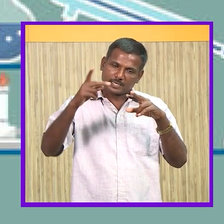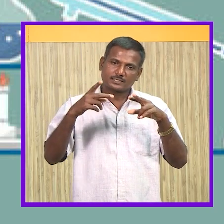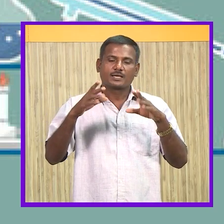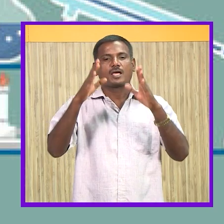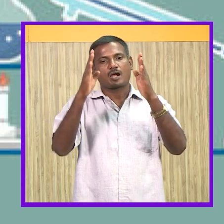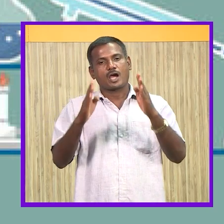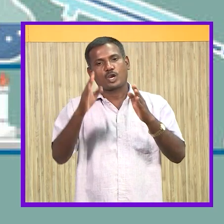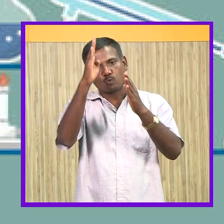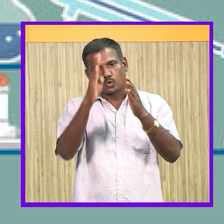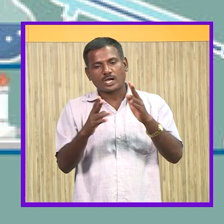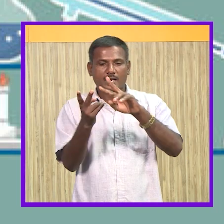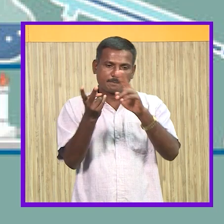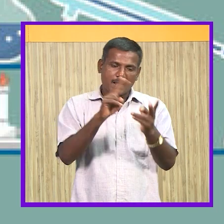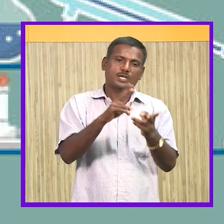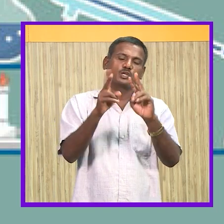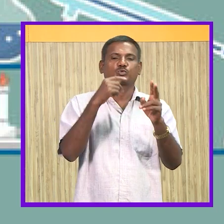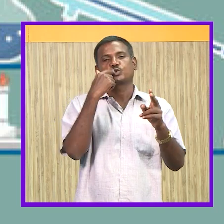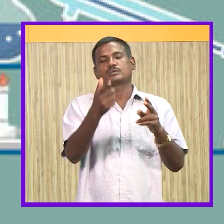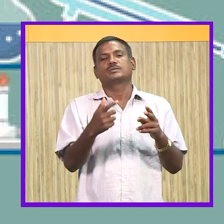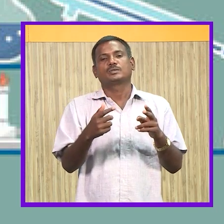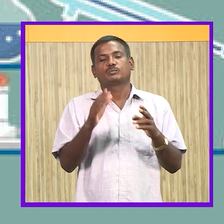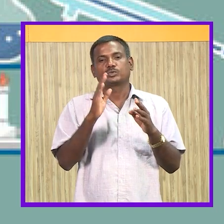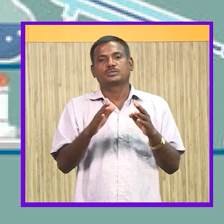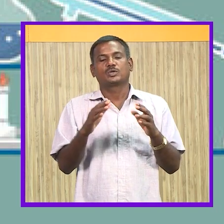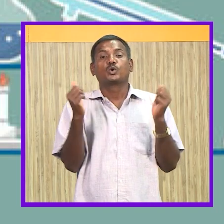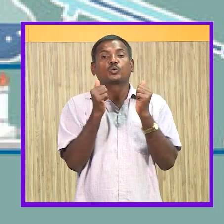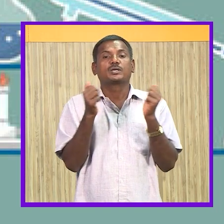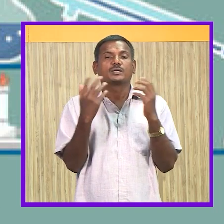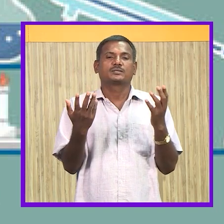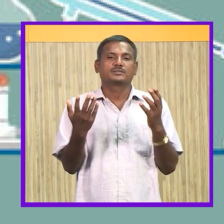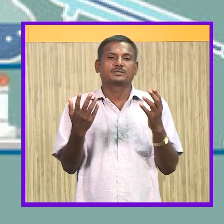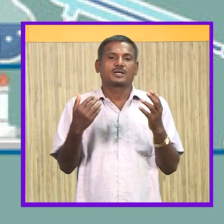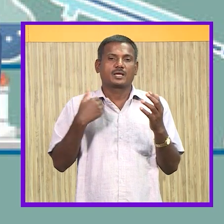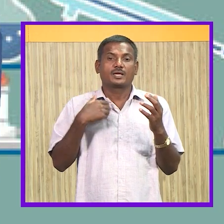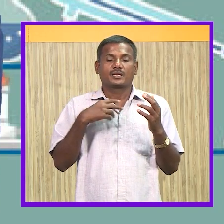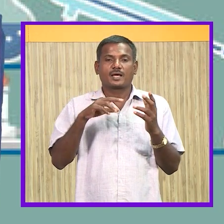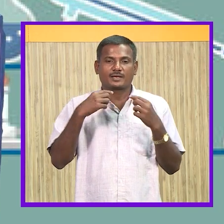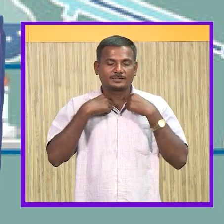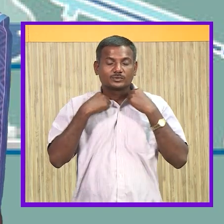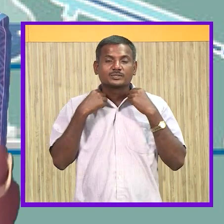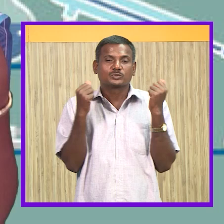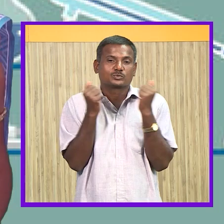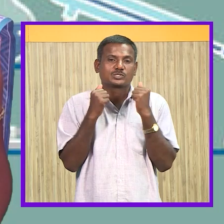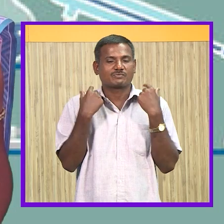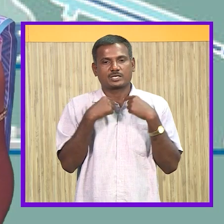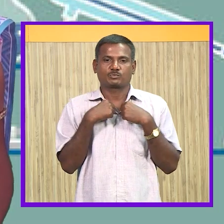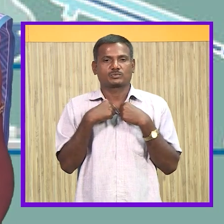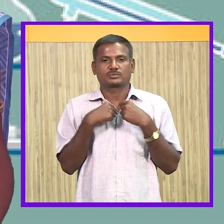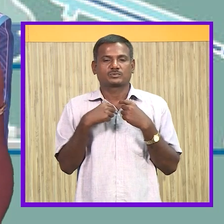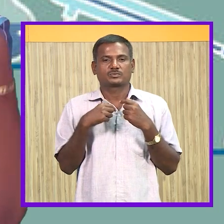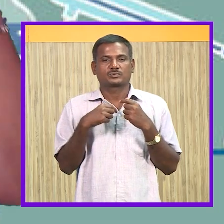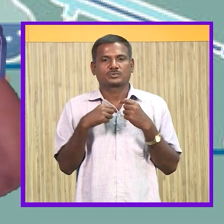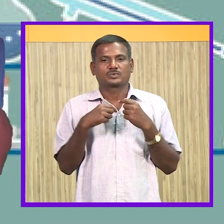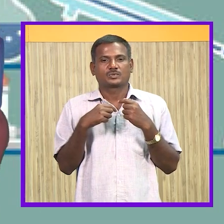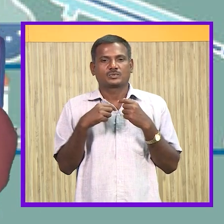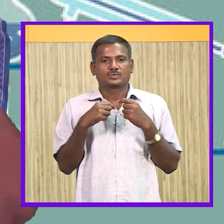இந்த கால ஒழுங்கு மாற்றத்துக்கு ஒரு எடுத்துக்காட்டு தான். பொதுவா குளிர்காலங்கள்ல நம்ம என்ன விதமான ஆடைகள் அணிவோம், ஸ்வெட்டர் போட்டிருப்போம்,